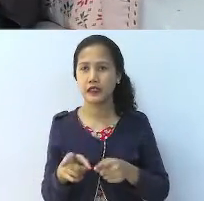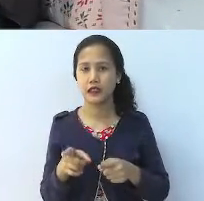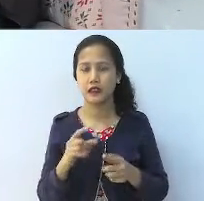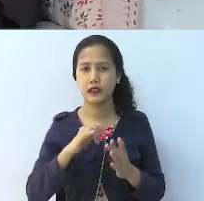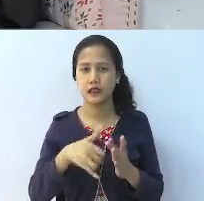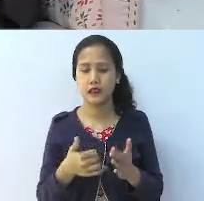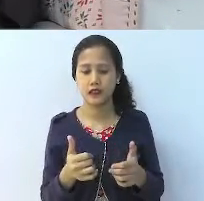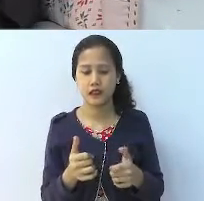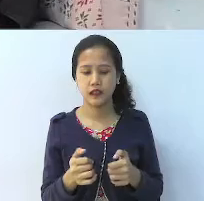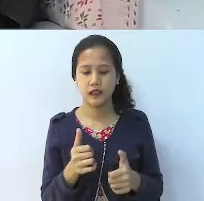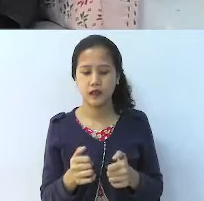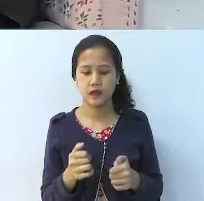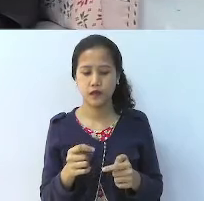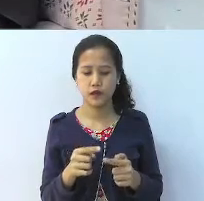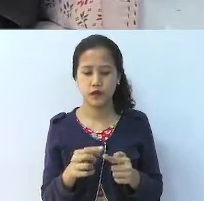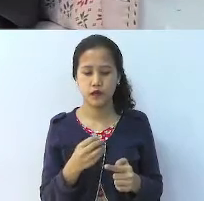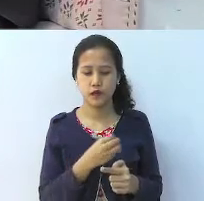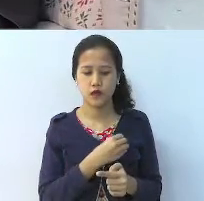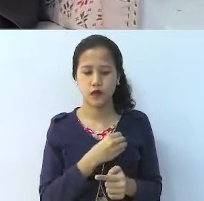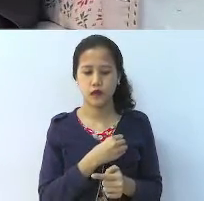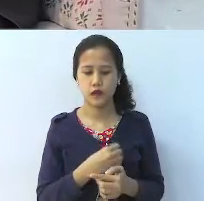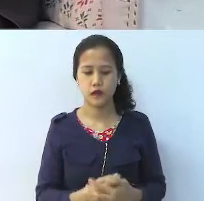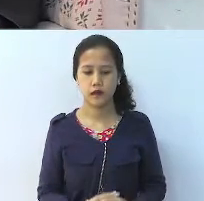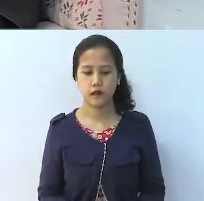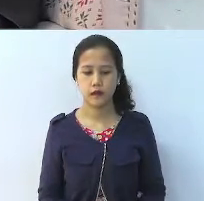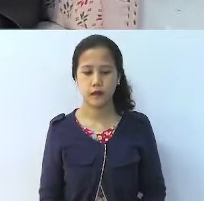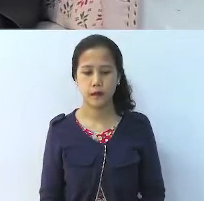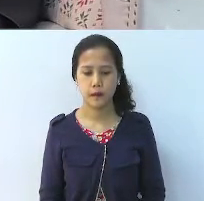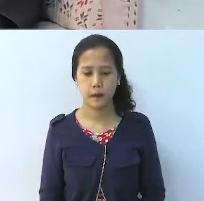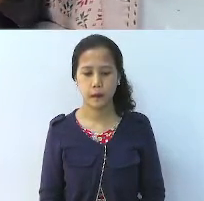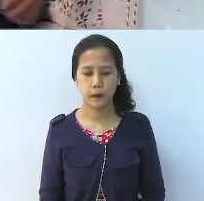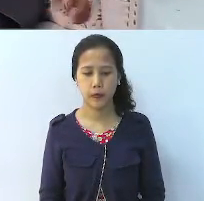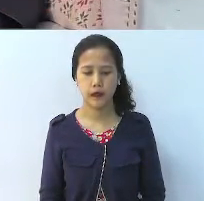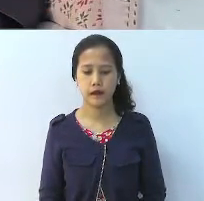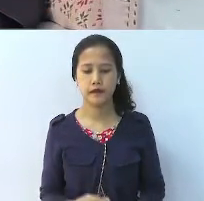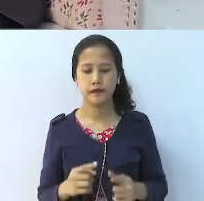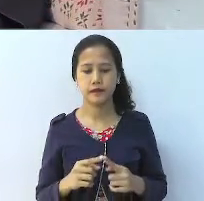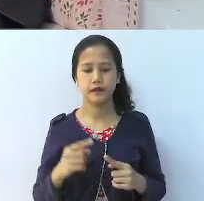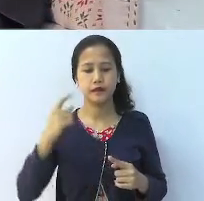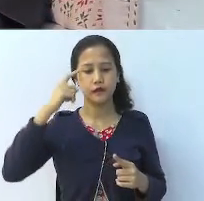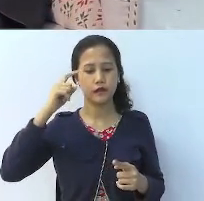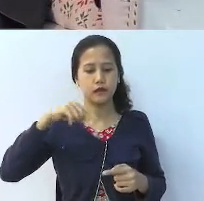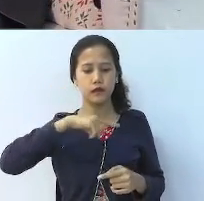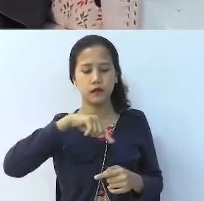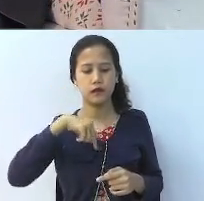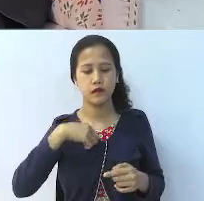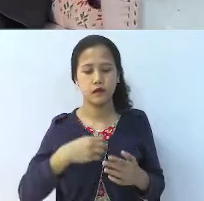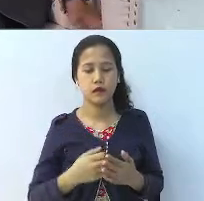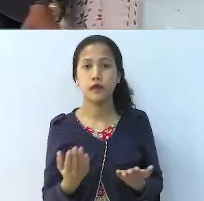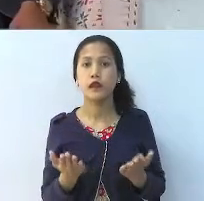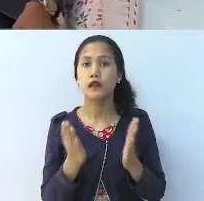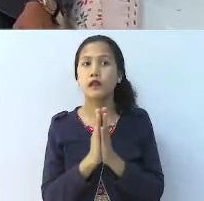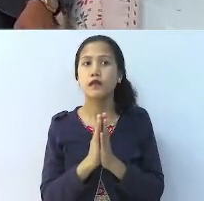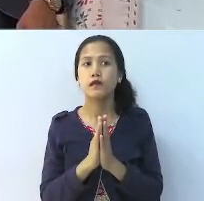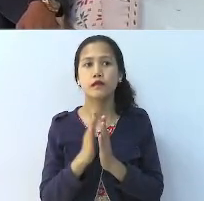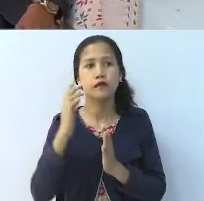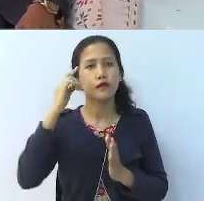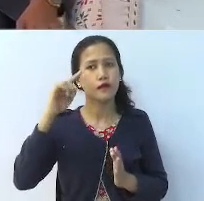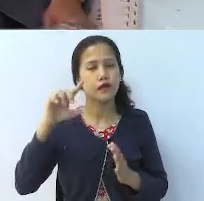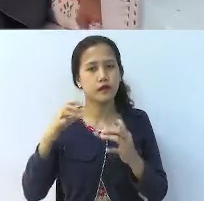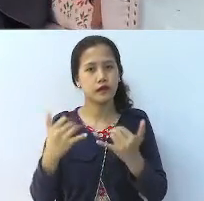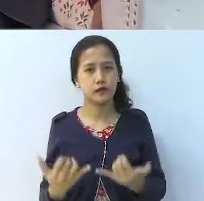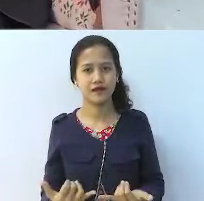Leslie, para, kasi meron pa tayong konting oras, mga kapatid, para doon sa ating question and answer